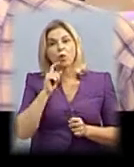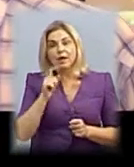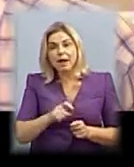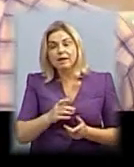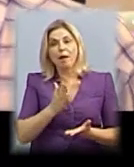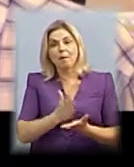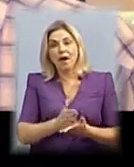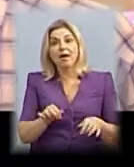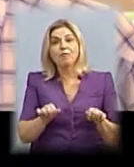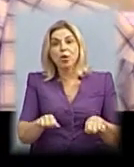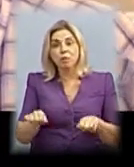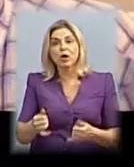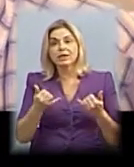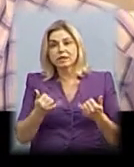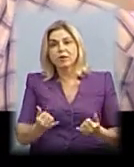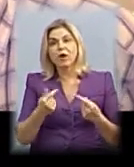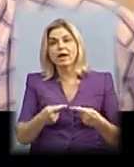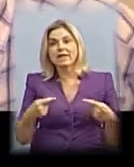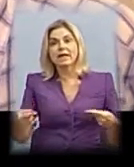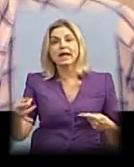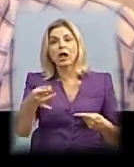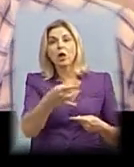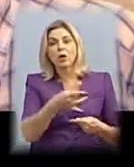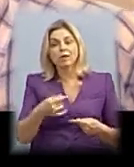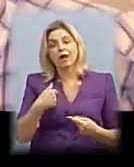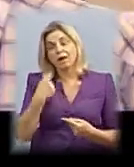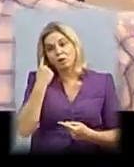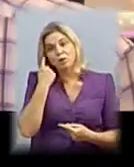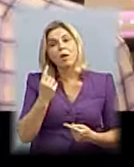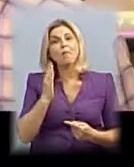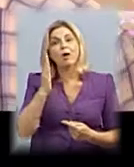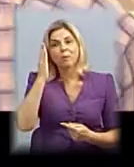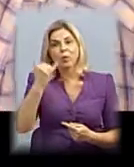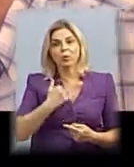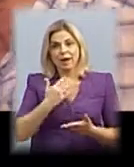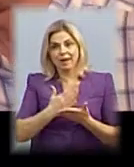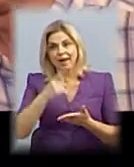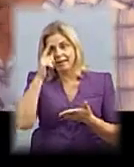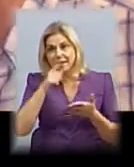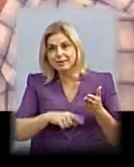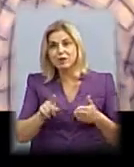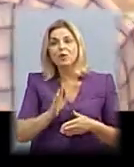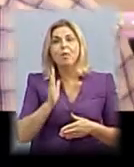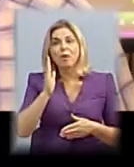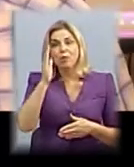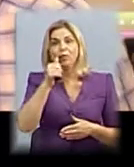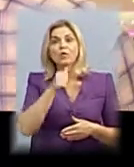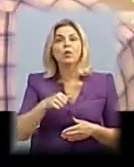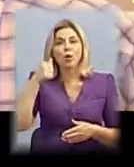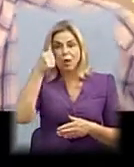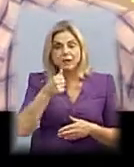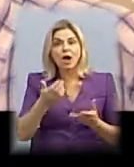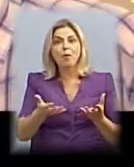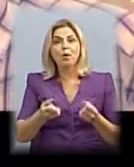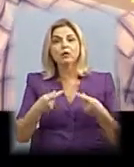змогу сьогодні в різних регіонах, я гадаю, в майбутньому. У нас є надія, що ми в майбутньому році